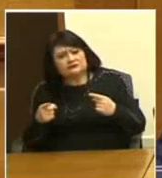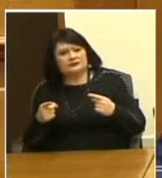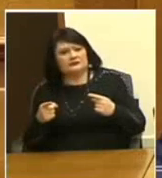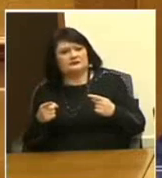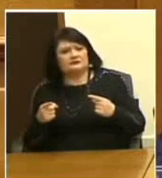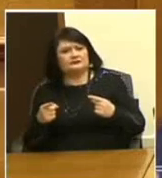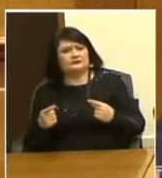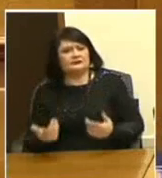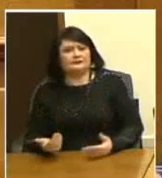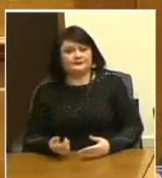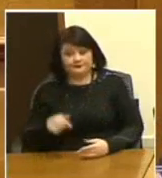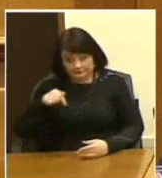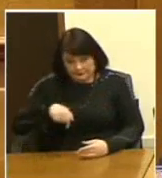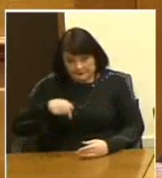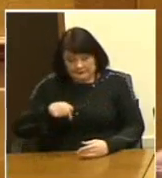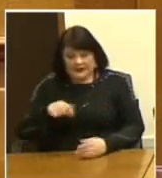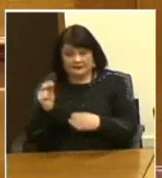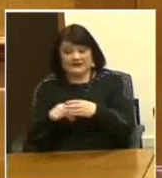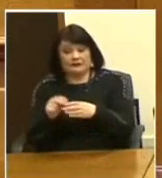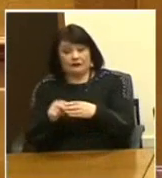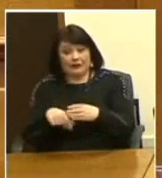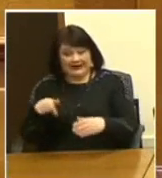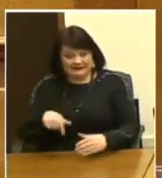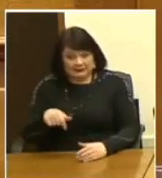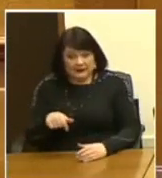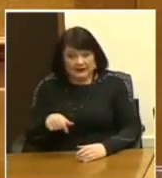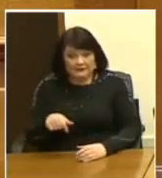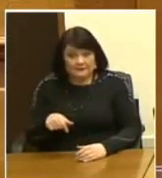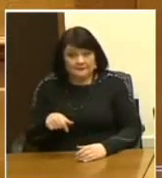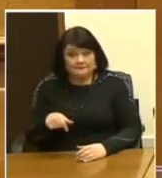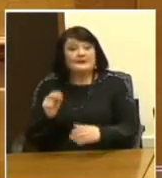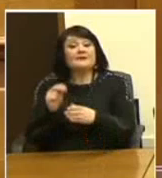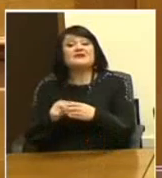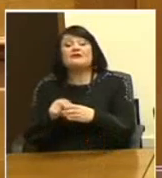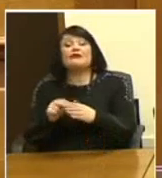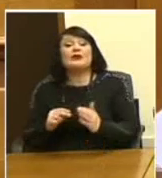Η σημερινή λοιπόν ψηφοφορία είναι η ψηφοφορία η οποία